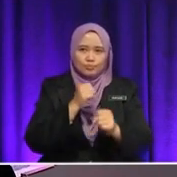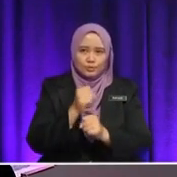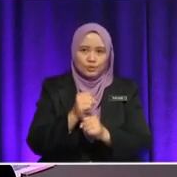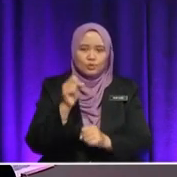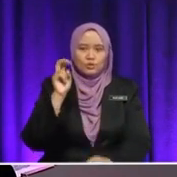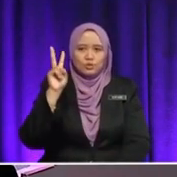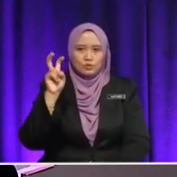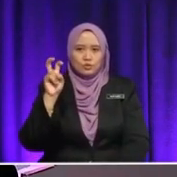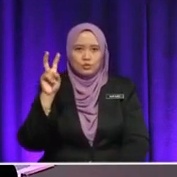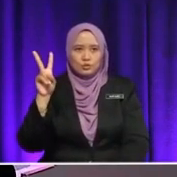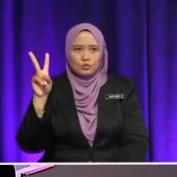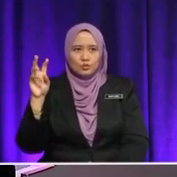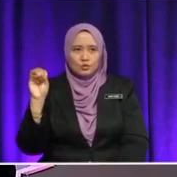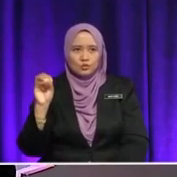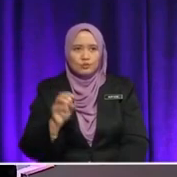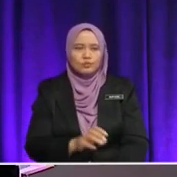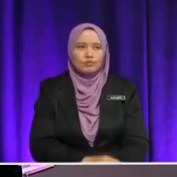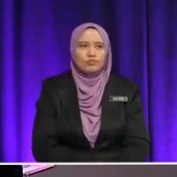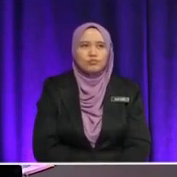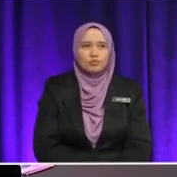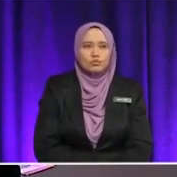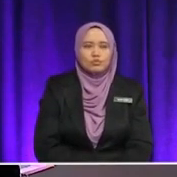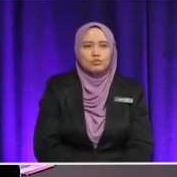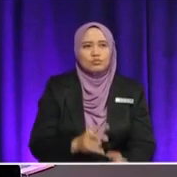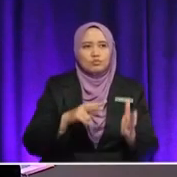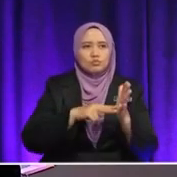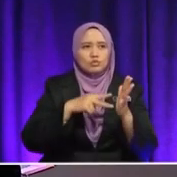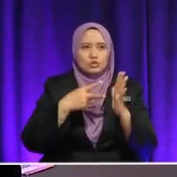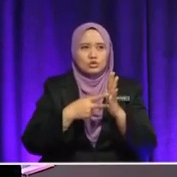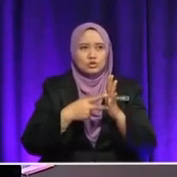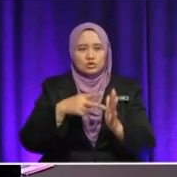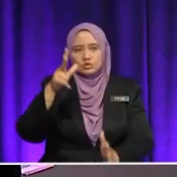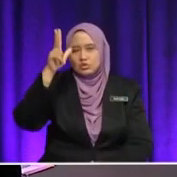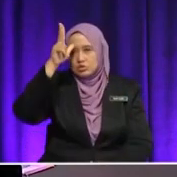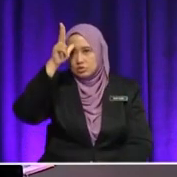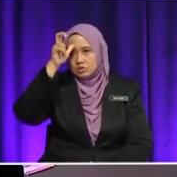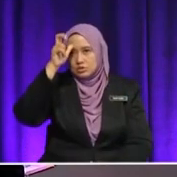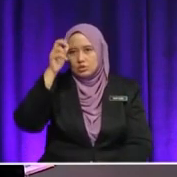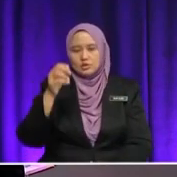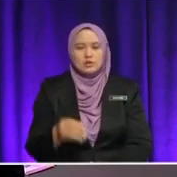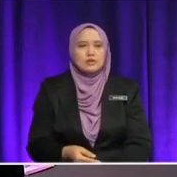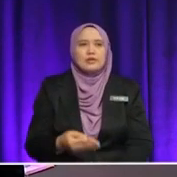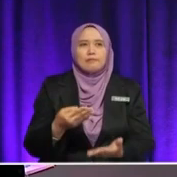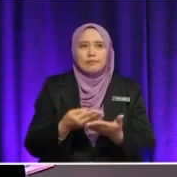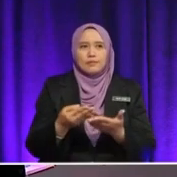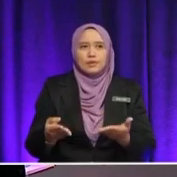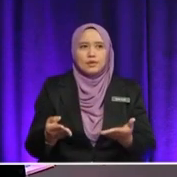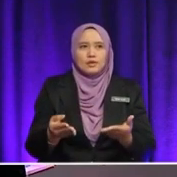maksudnya kerajaan memberi lebih peluang kepada generasi muda untuk memilih pemimpin